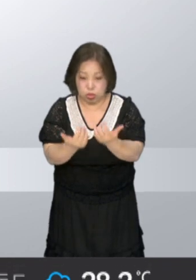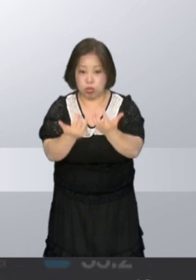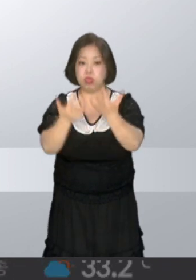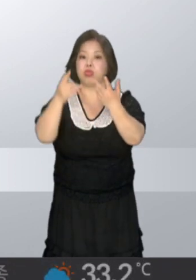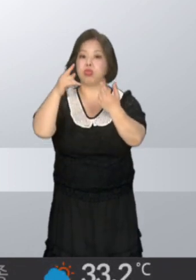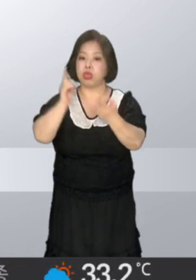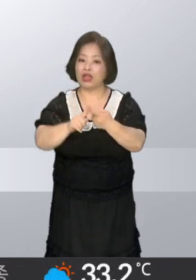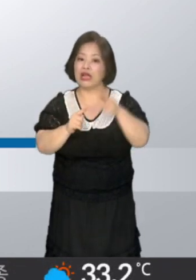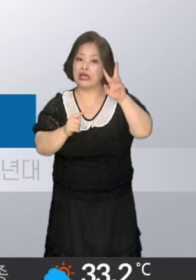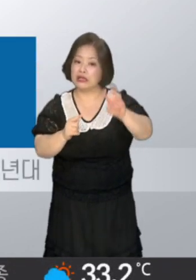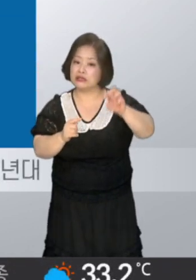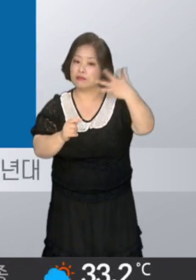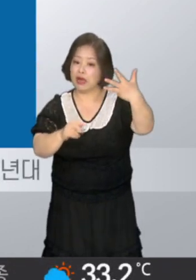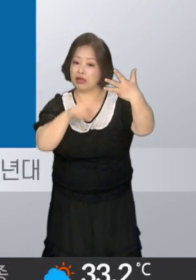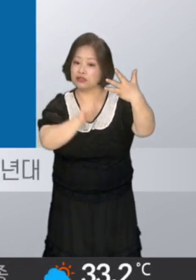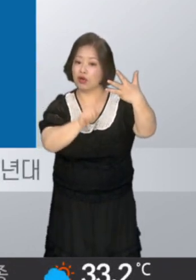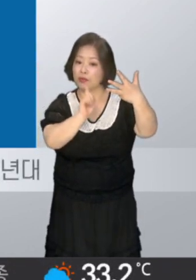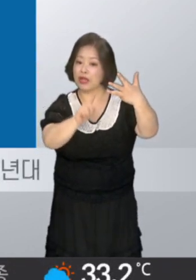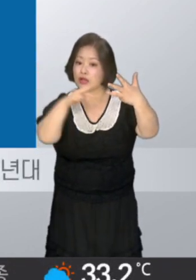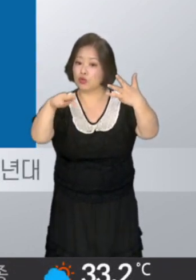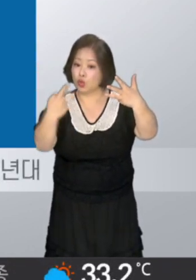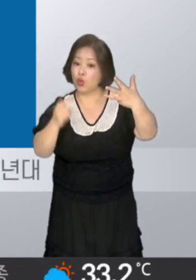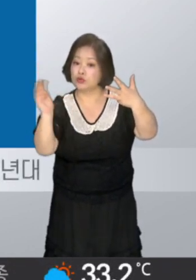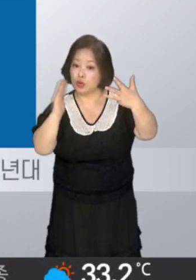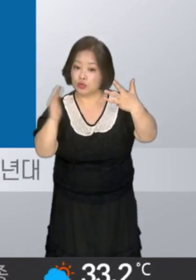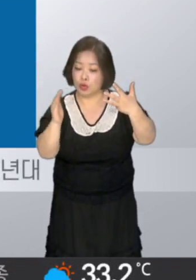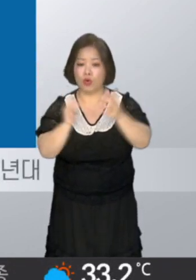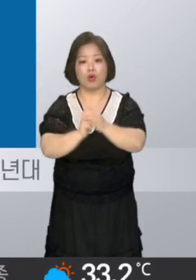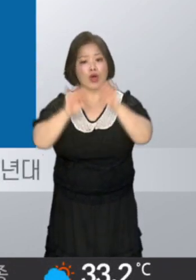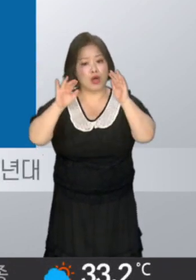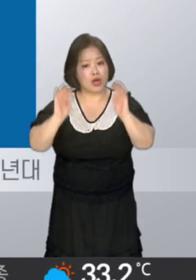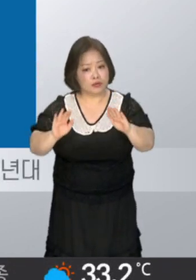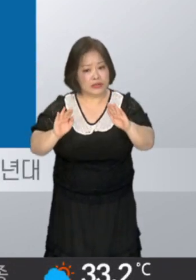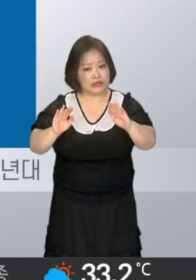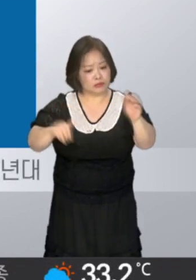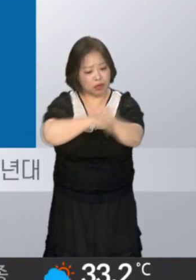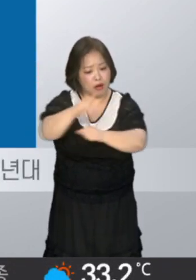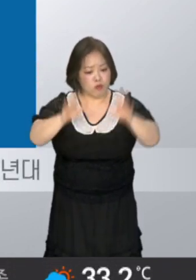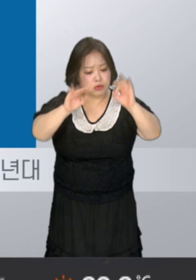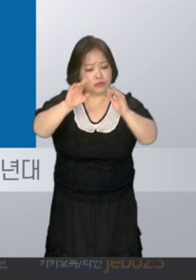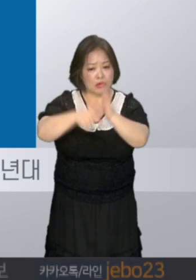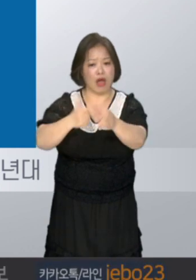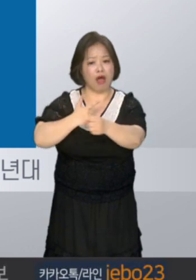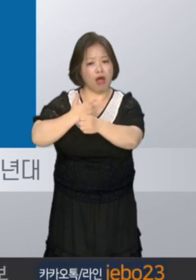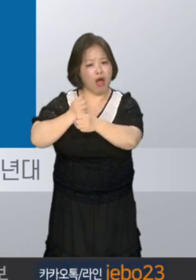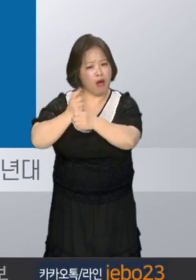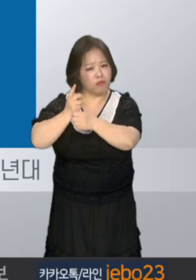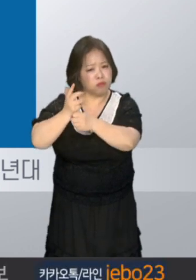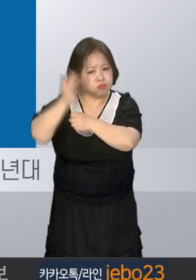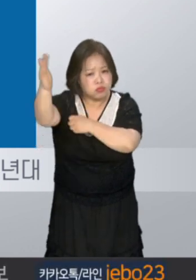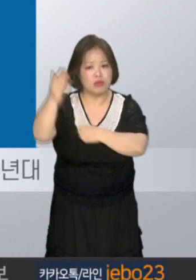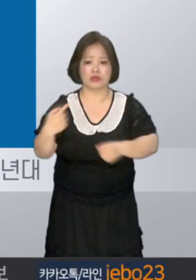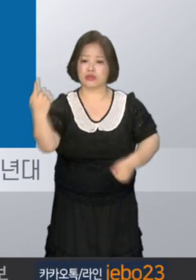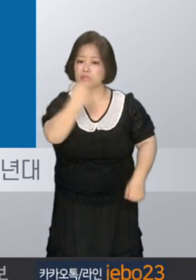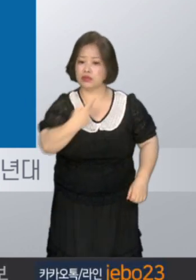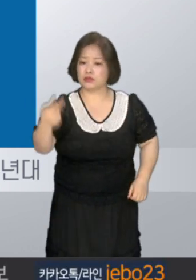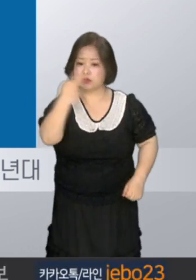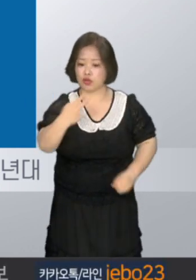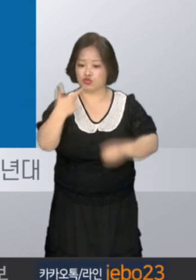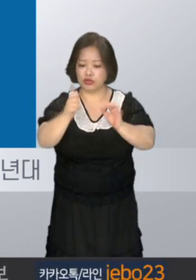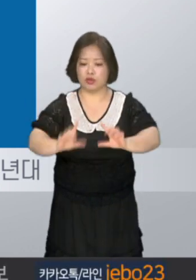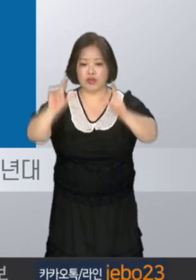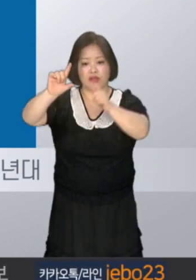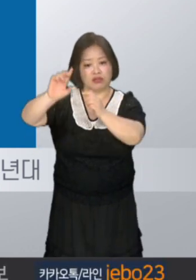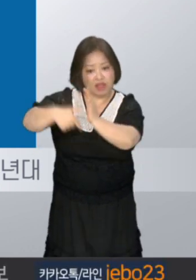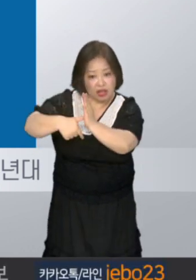28.1도지만 지금처럼 기후변화가 진행되면 60년 뒤에는 최대 35.8도까지 치솟습니다.